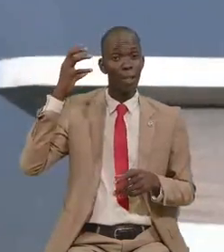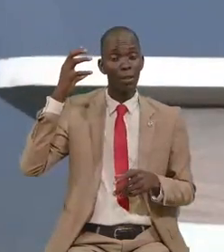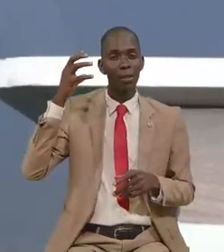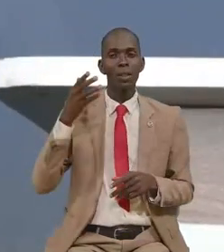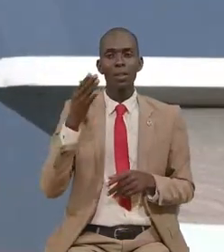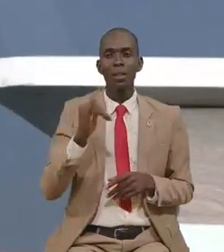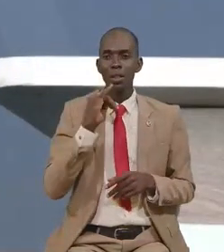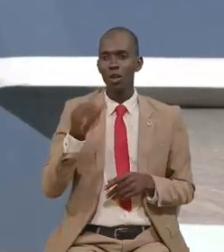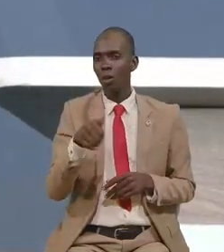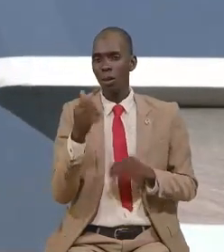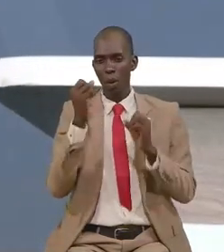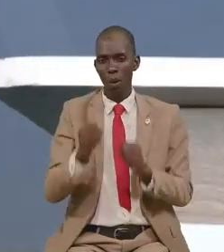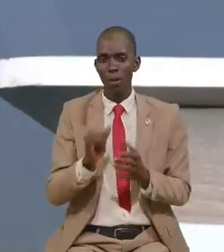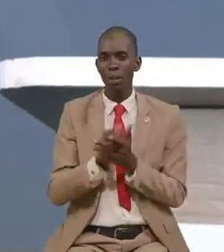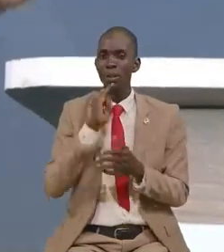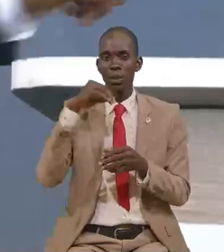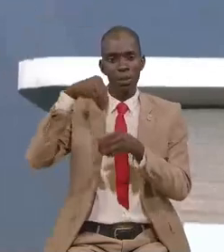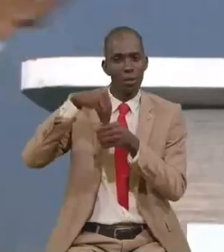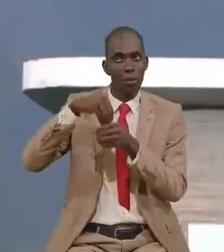il y a une autre puissance qui contrôle là-bas.